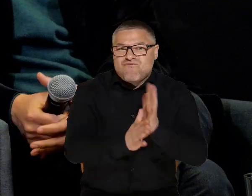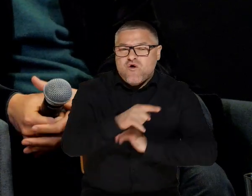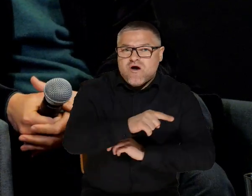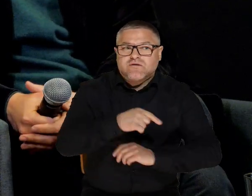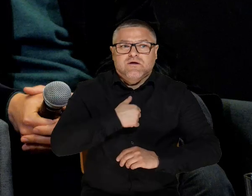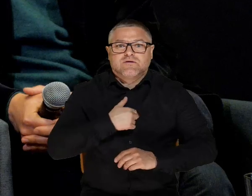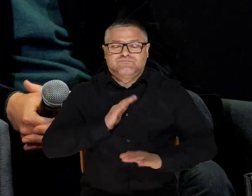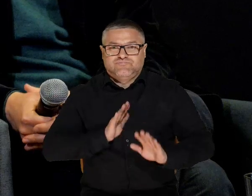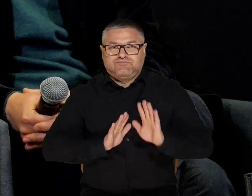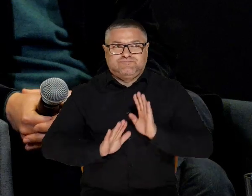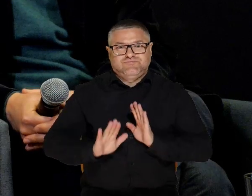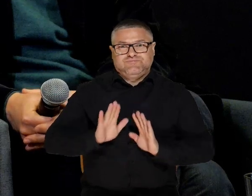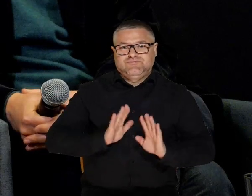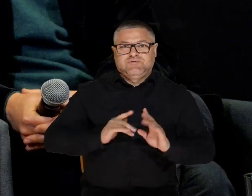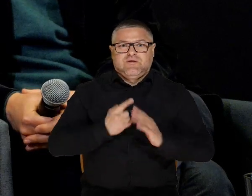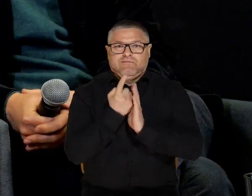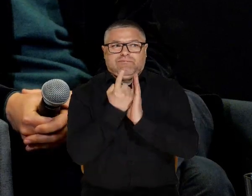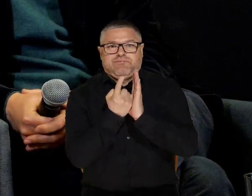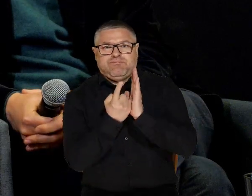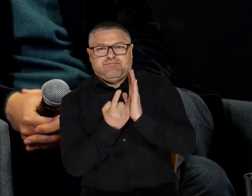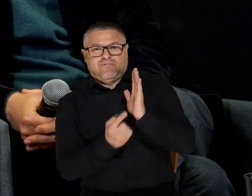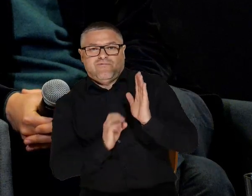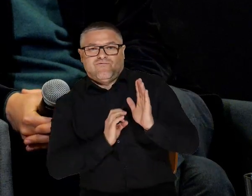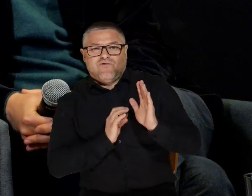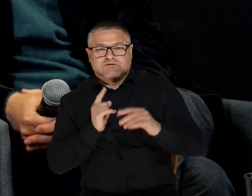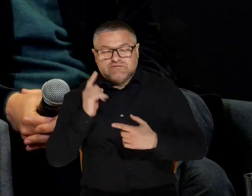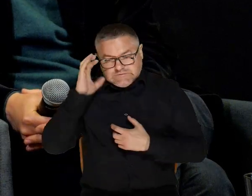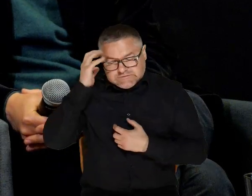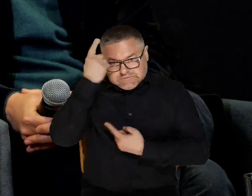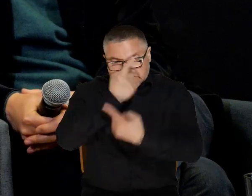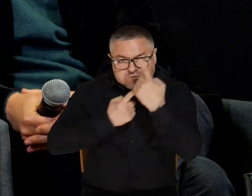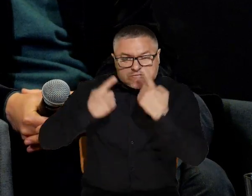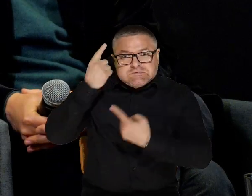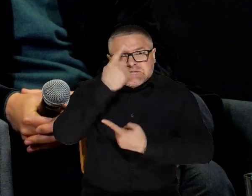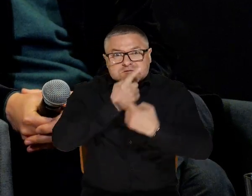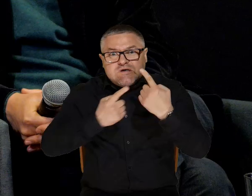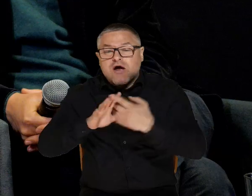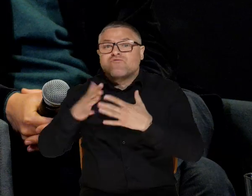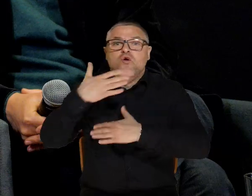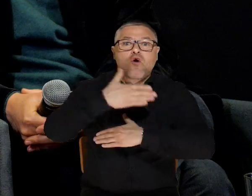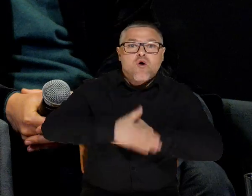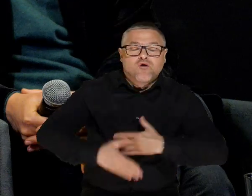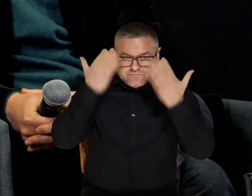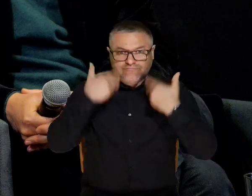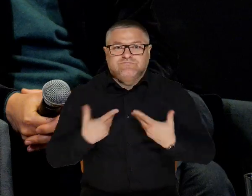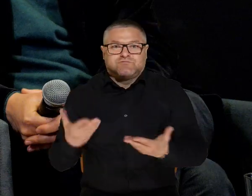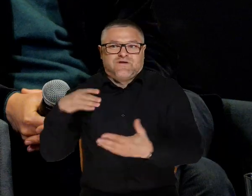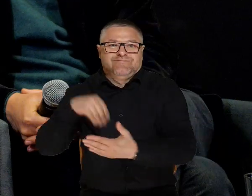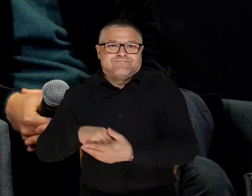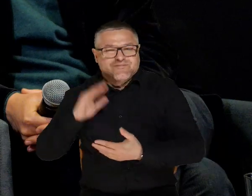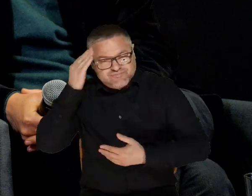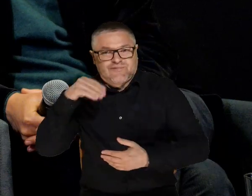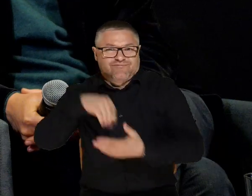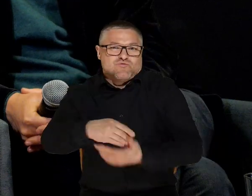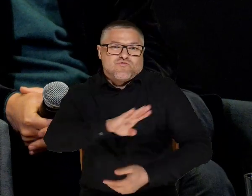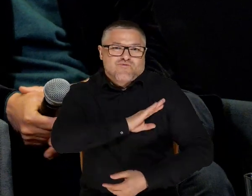jednak osuwała się coraz bardzo w ten swój obłęd, aż w końcu właśnie w takim szpitalu zmarła.